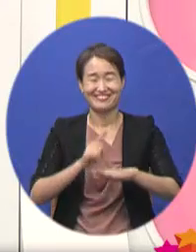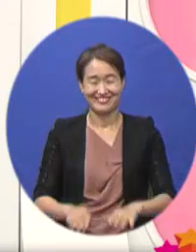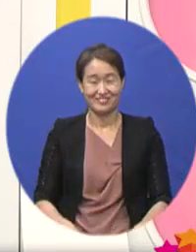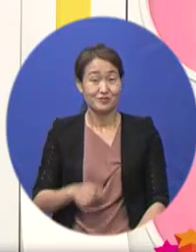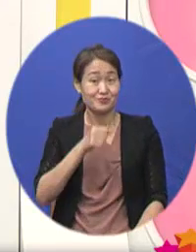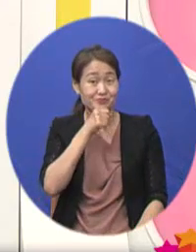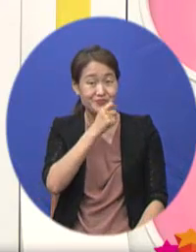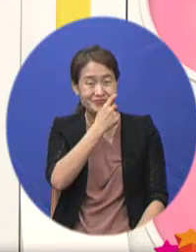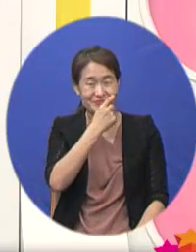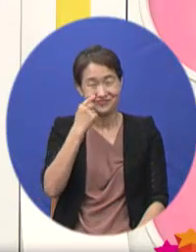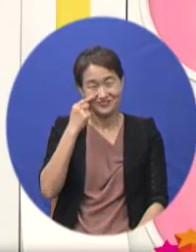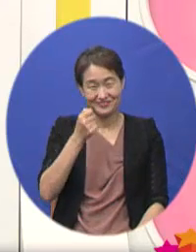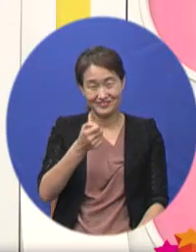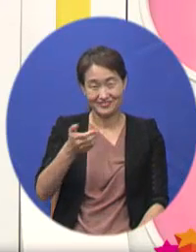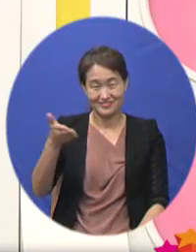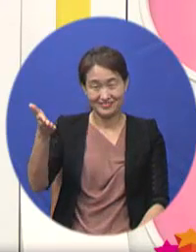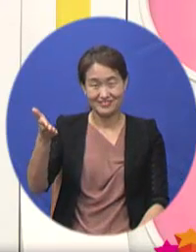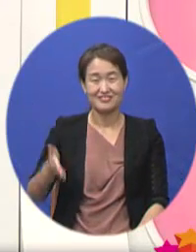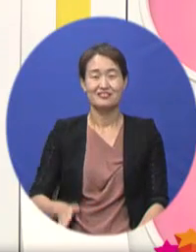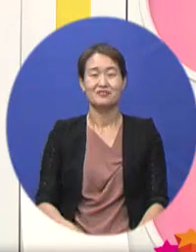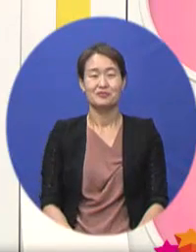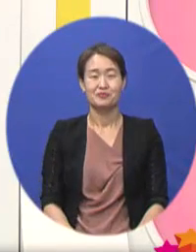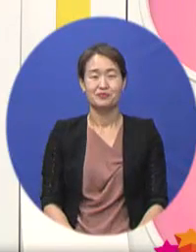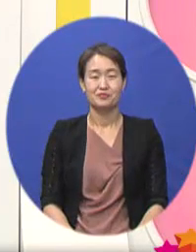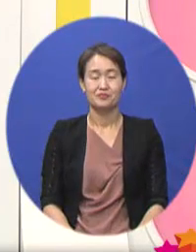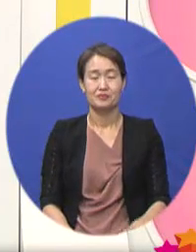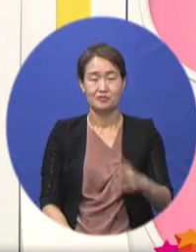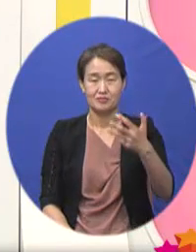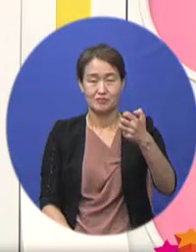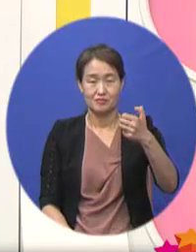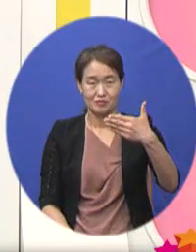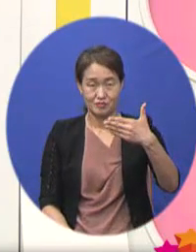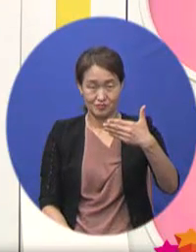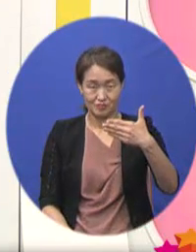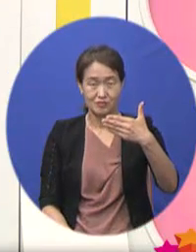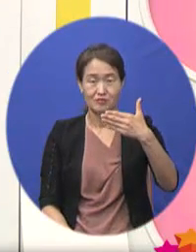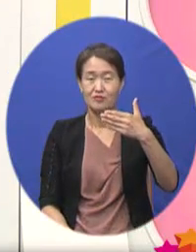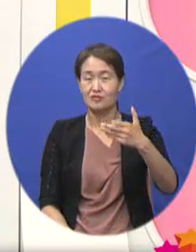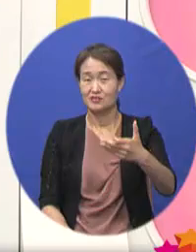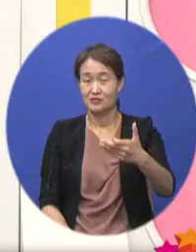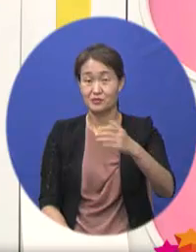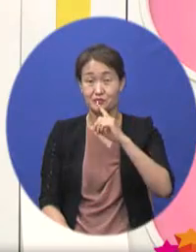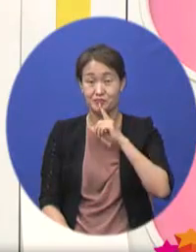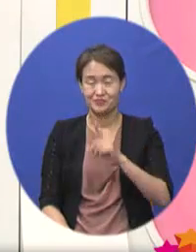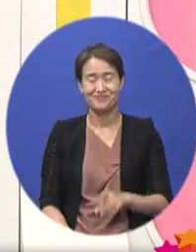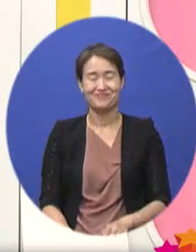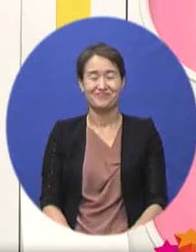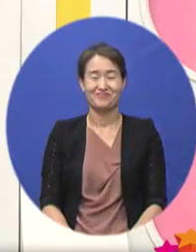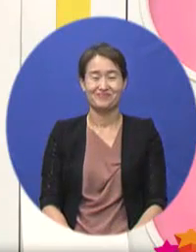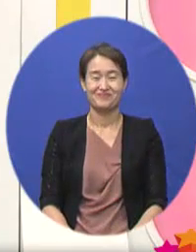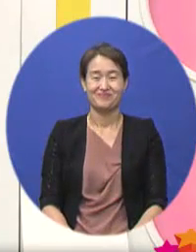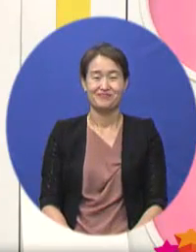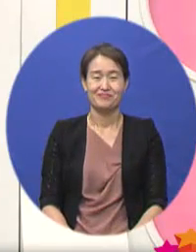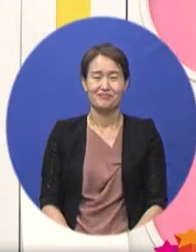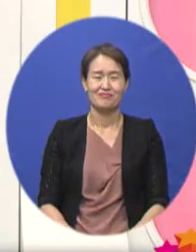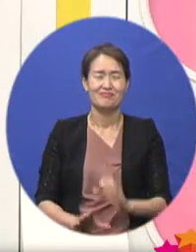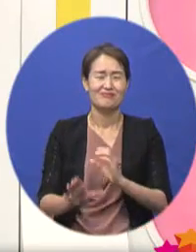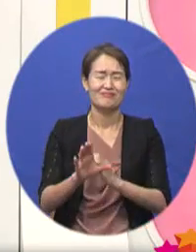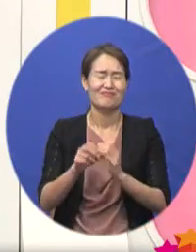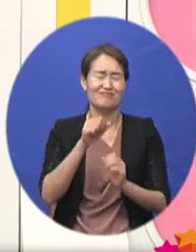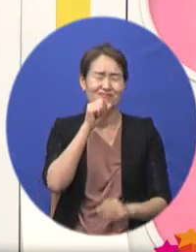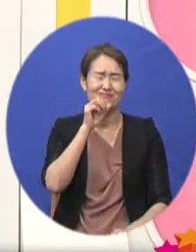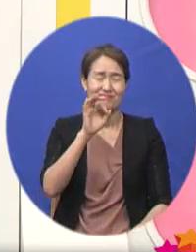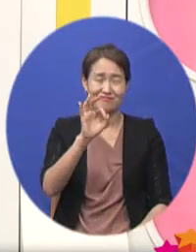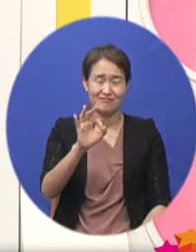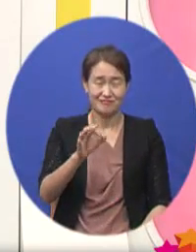봐. 볼게요. 예, 예. 점수 볼게요. 네, 점수는요. 8점, 9점, 9점. 보너스 네. 10점. 보너스 10점 드려요.